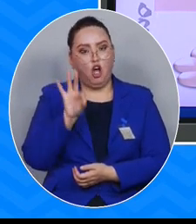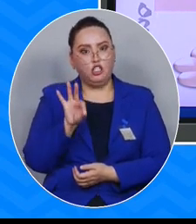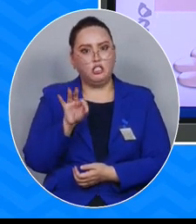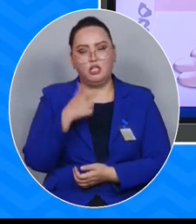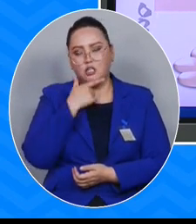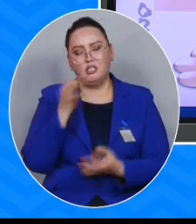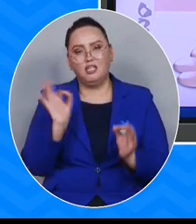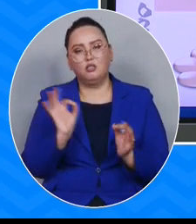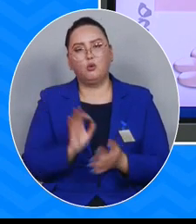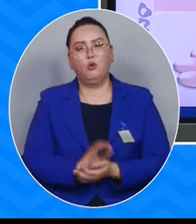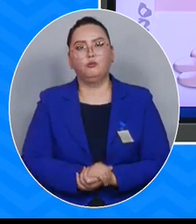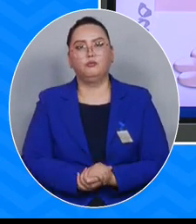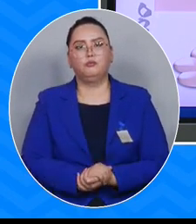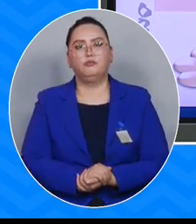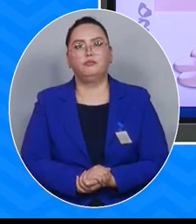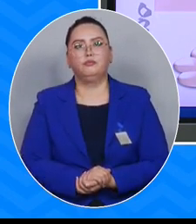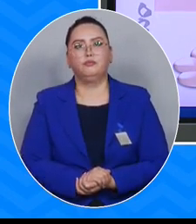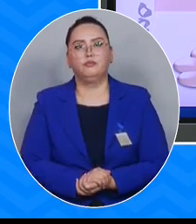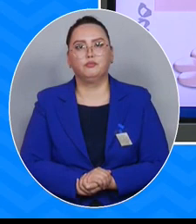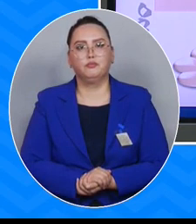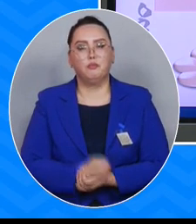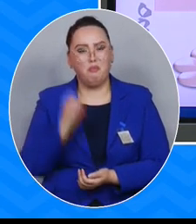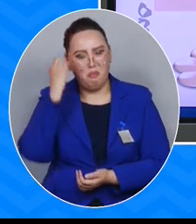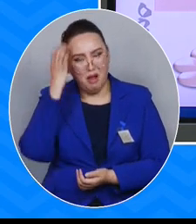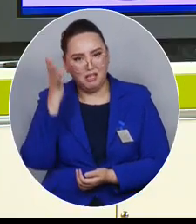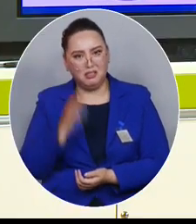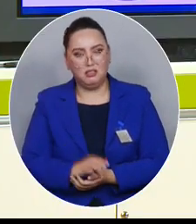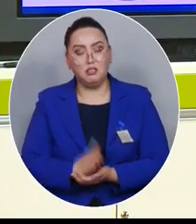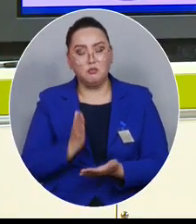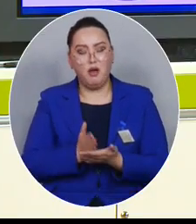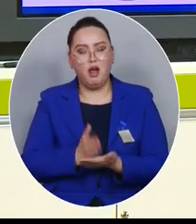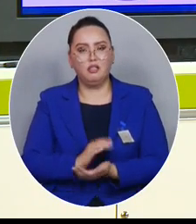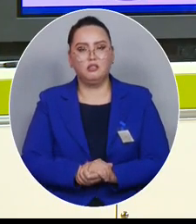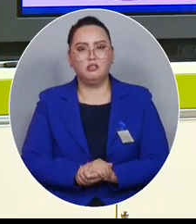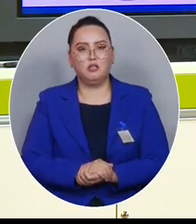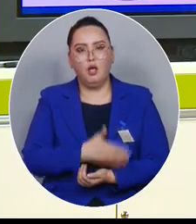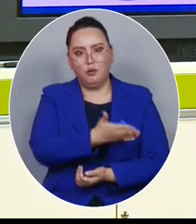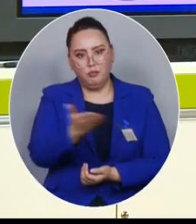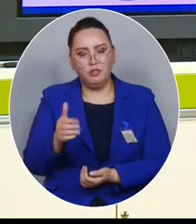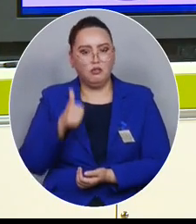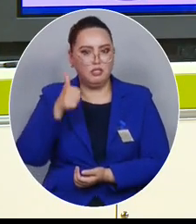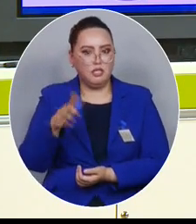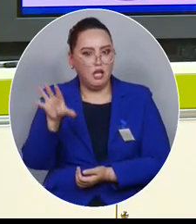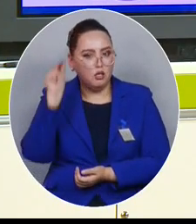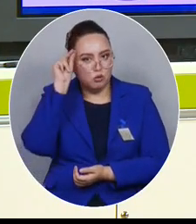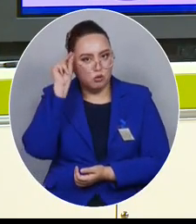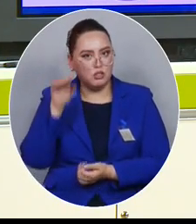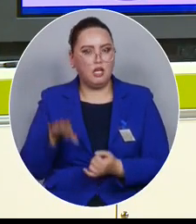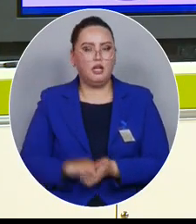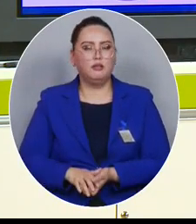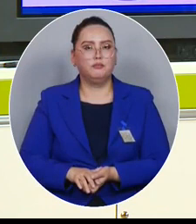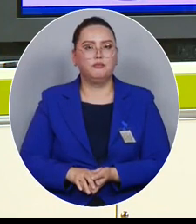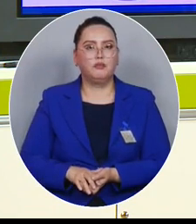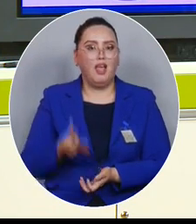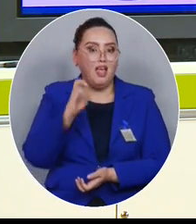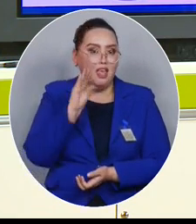өрнелтэй байна байна хэсэн энэ шиньчанар бас мартаадгаа. Атахаар, энэг биднар бас сайан, эзимш нэрээ, эрэгээд хүүрінсэн хэб маэхтэй, эхэг